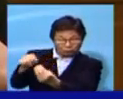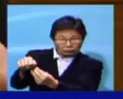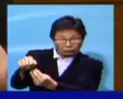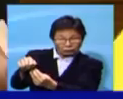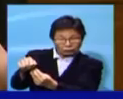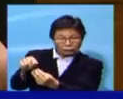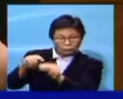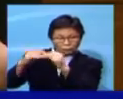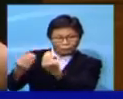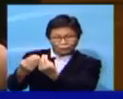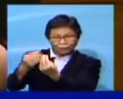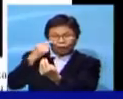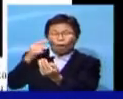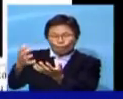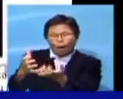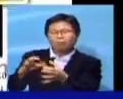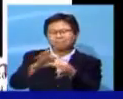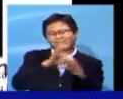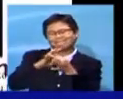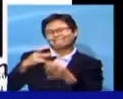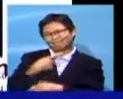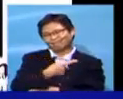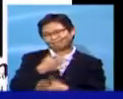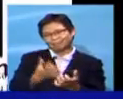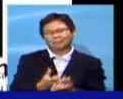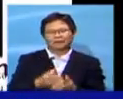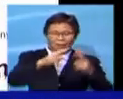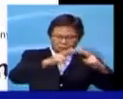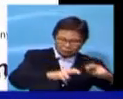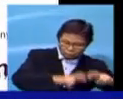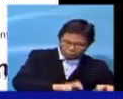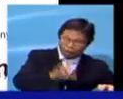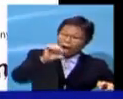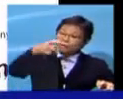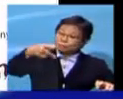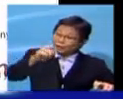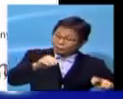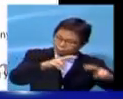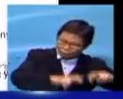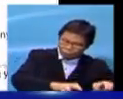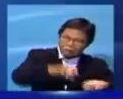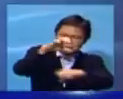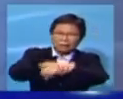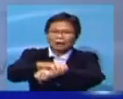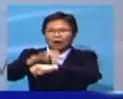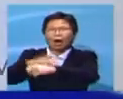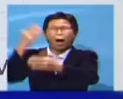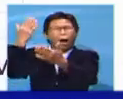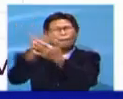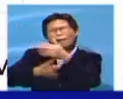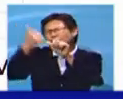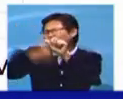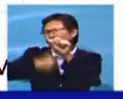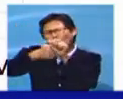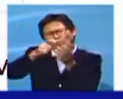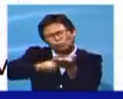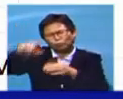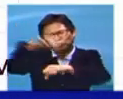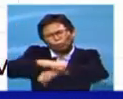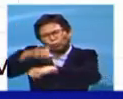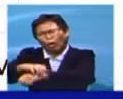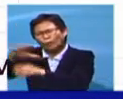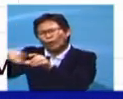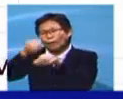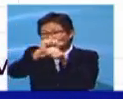nampak nak bersama-sama dengan kita hasil siasatan sprm tangkapan dibuat hampir setiap minggu melibatkan